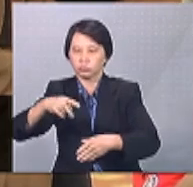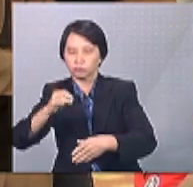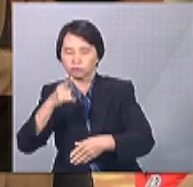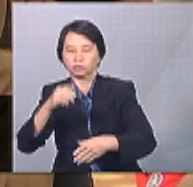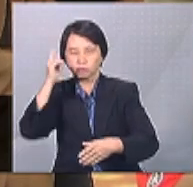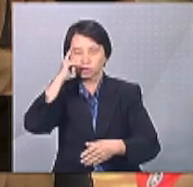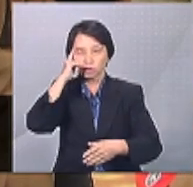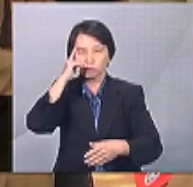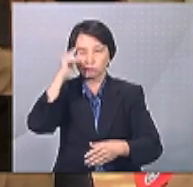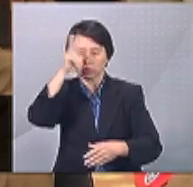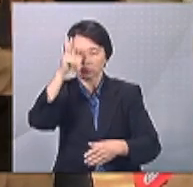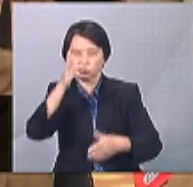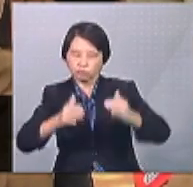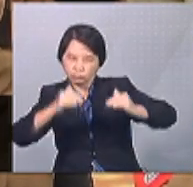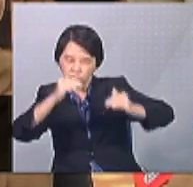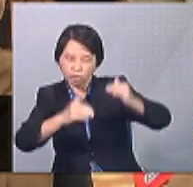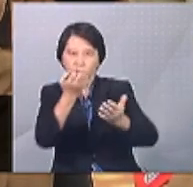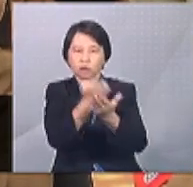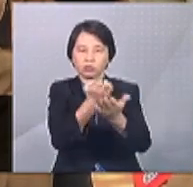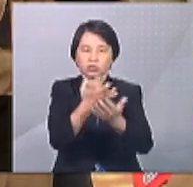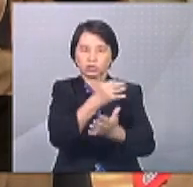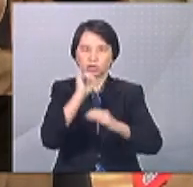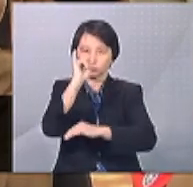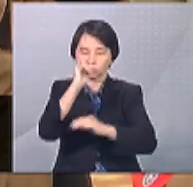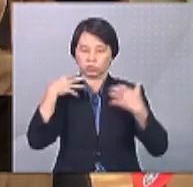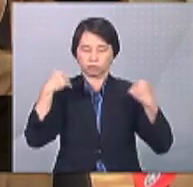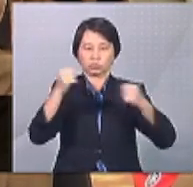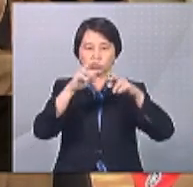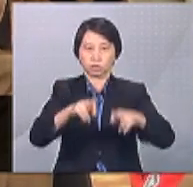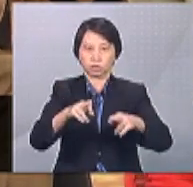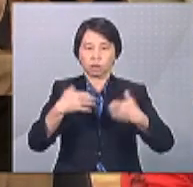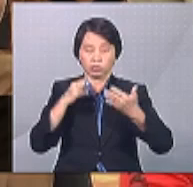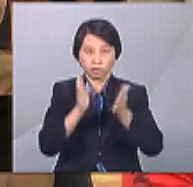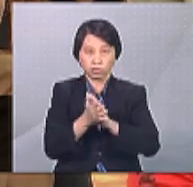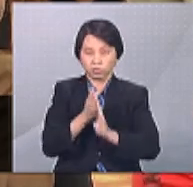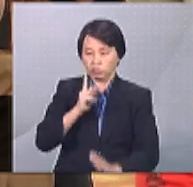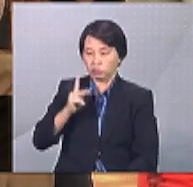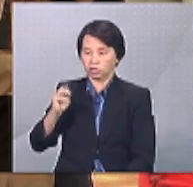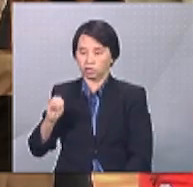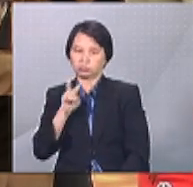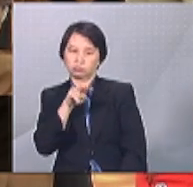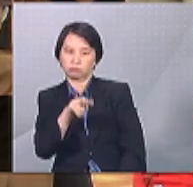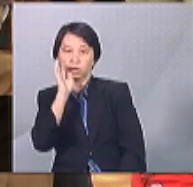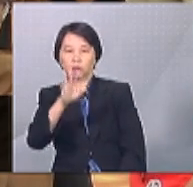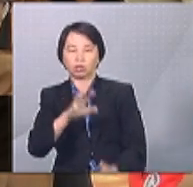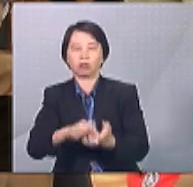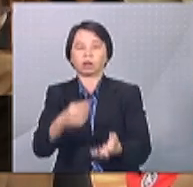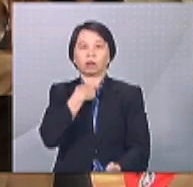mengimbangi kepentingan ekonomi dan jaminan kesihatan rakyat. Adakah KKM melihat perkara ini akan